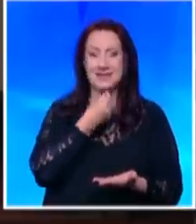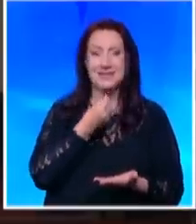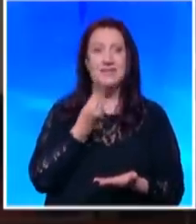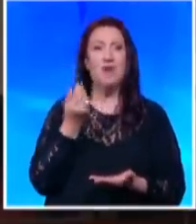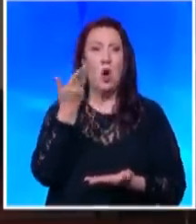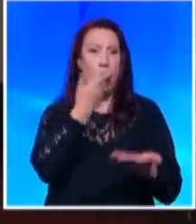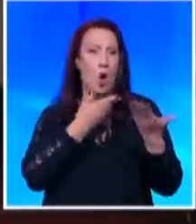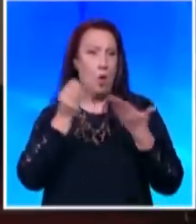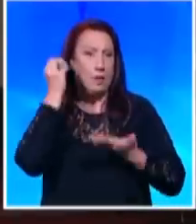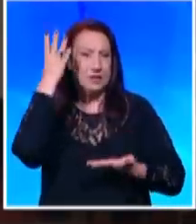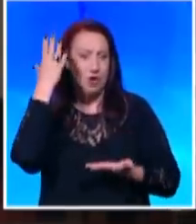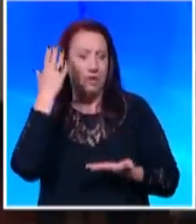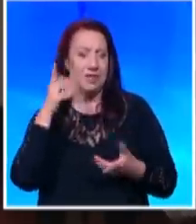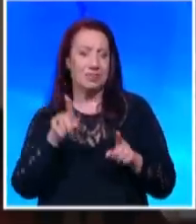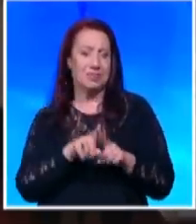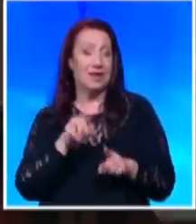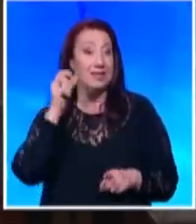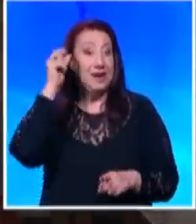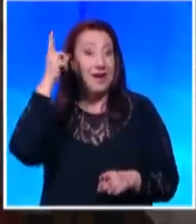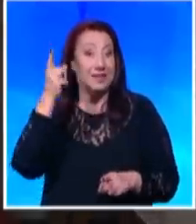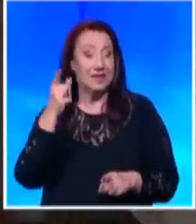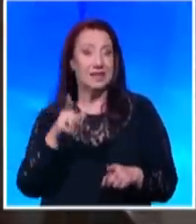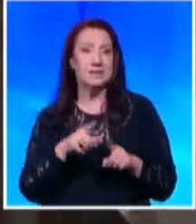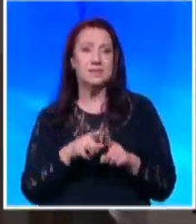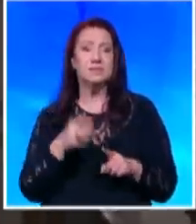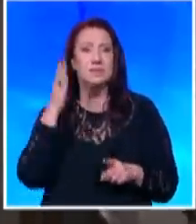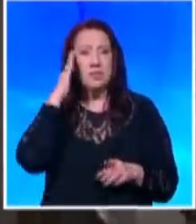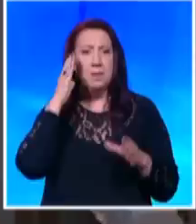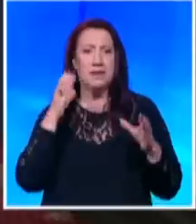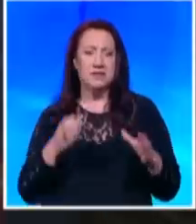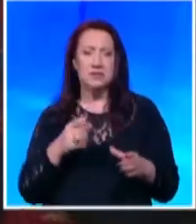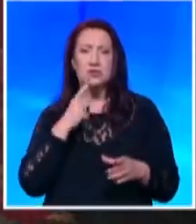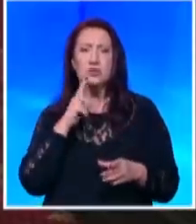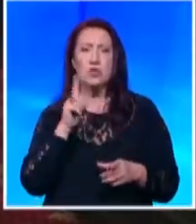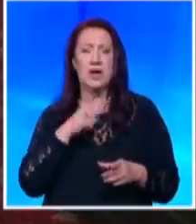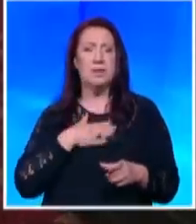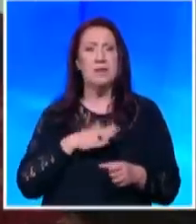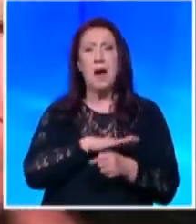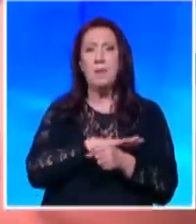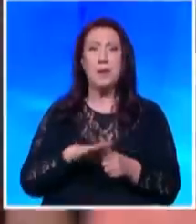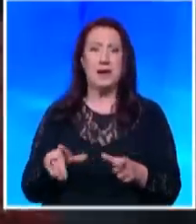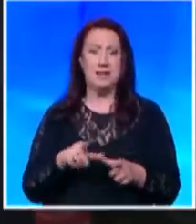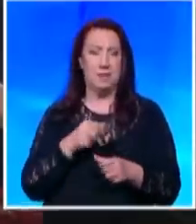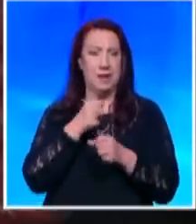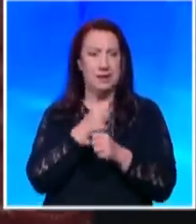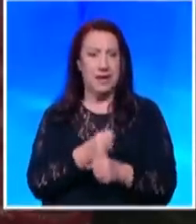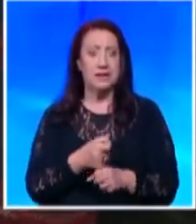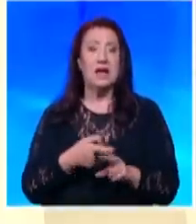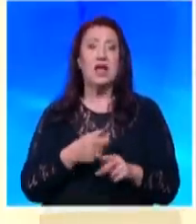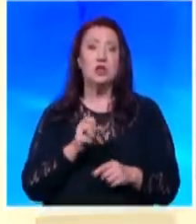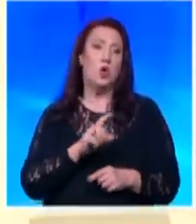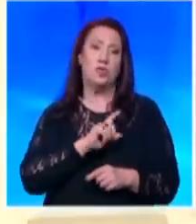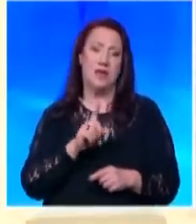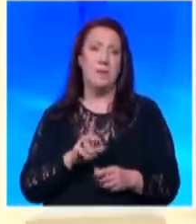интелигентен. Кабинетът ще е с бърз и кратък хоризонт и с непълен мандат, но няма вариант ГЕРБ да не предложат правителство въобще